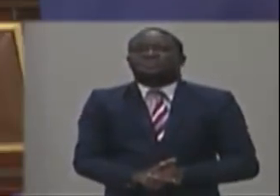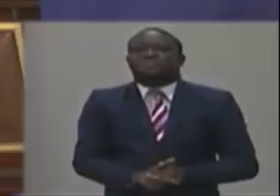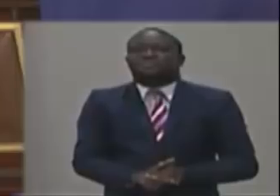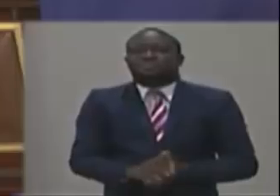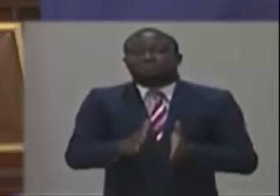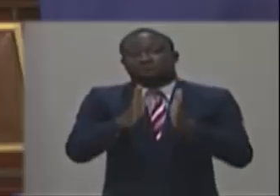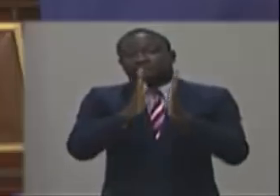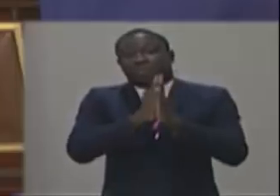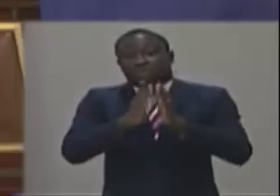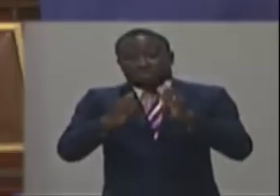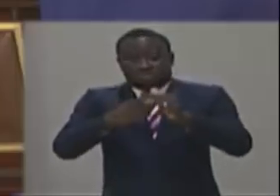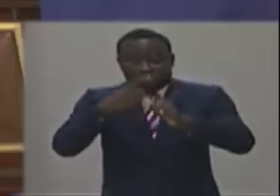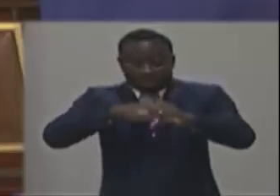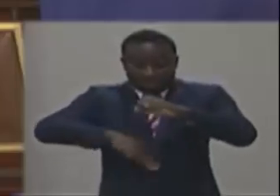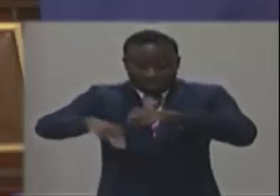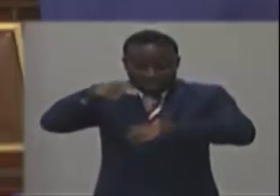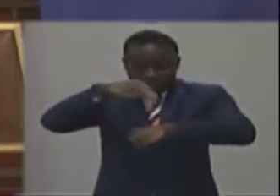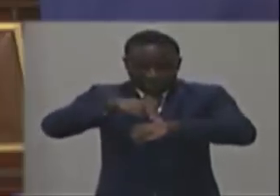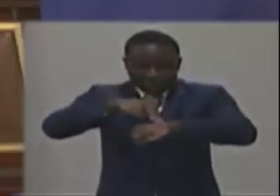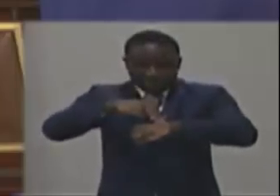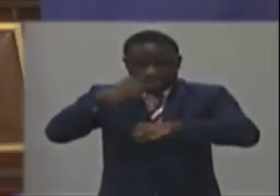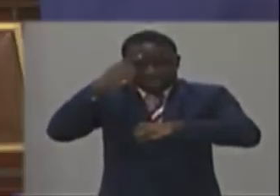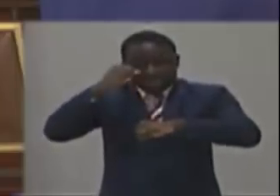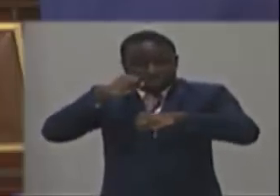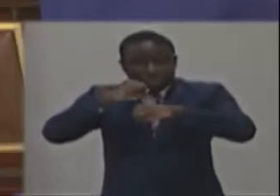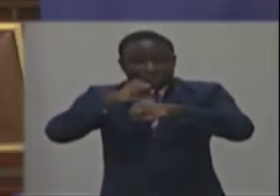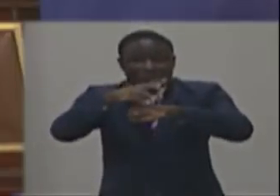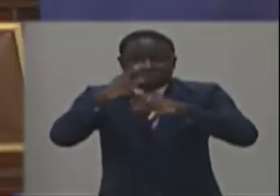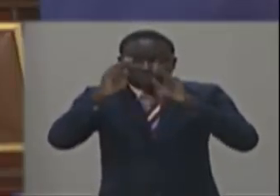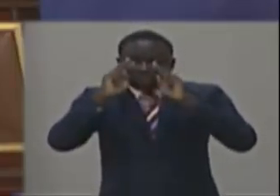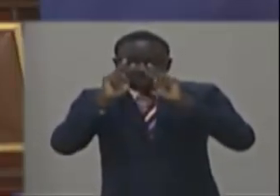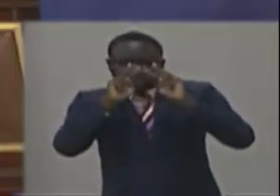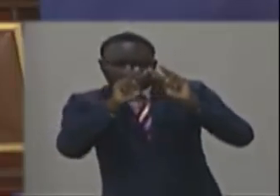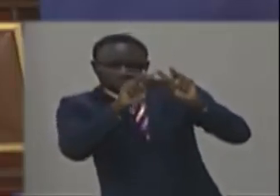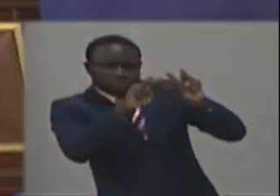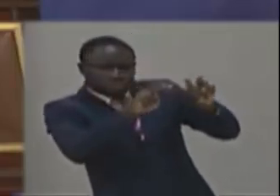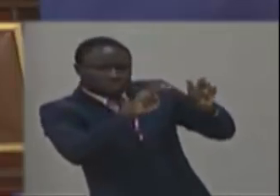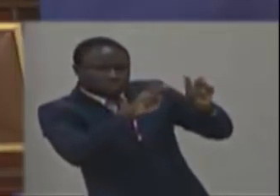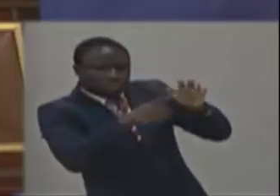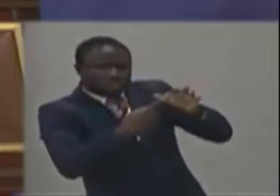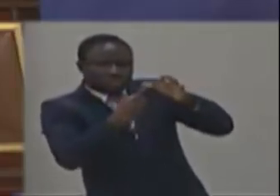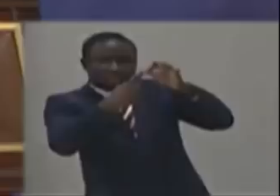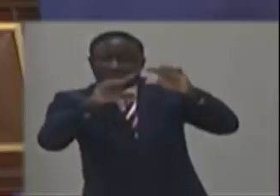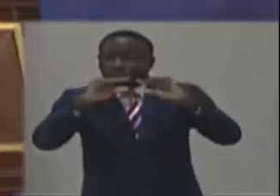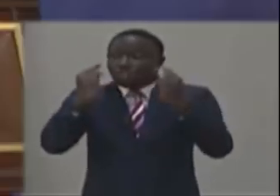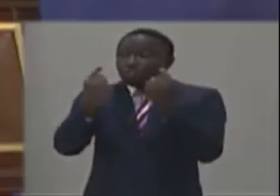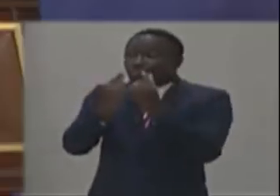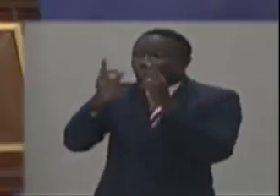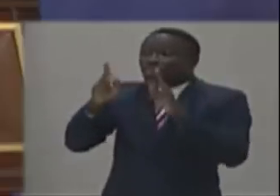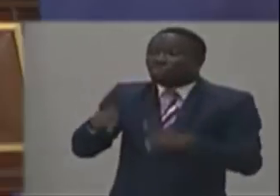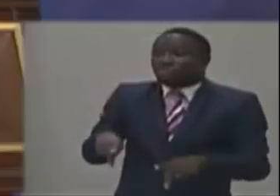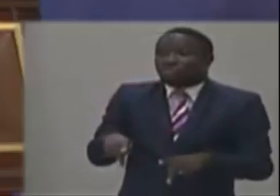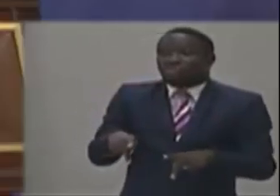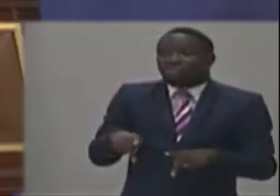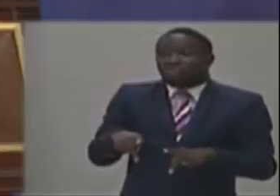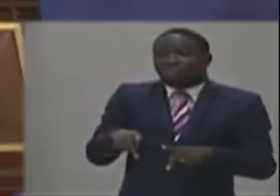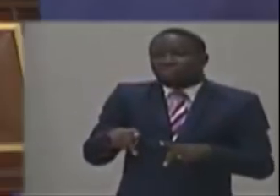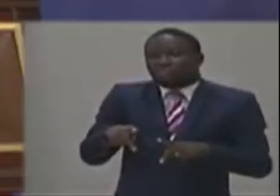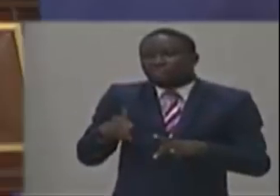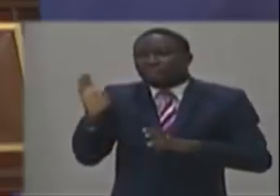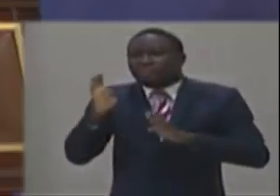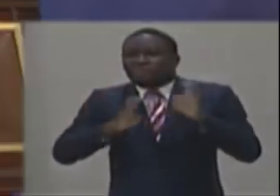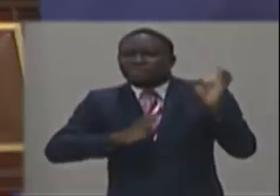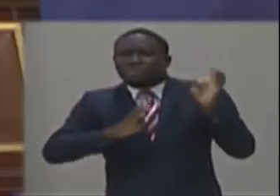même. Je demande au Premier ministre là, pour le voir, on dit à pas, sous groupe de gens qui